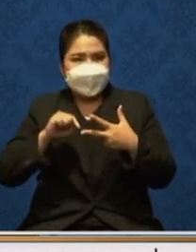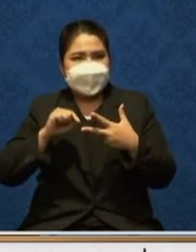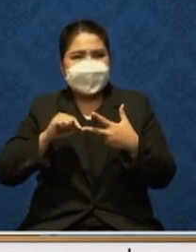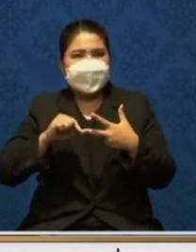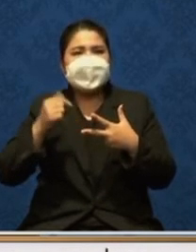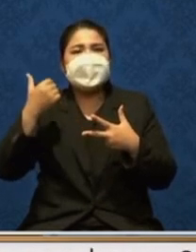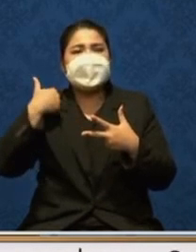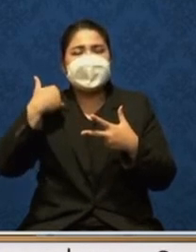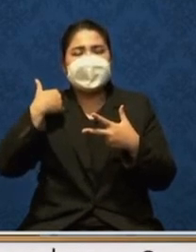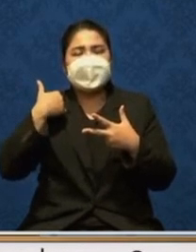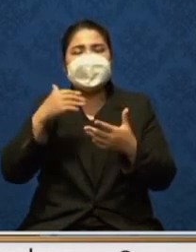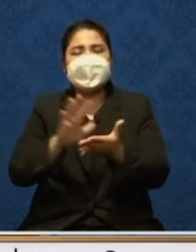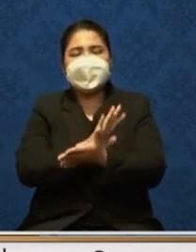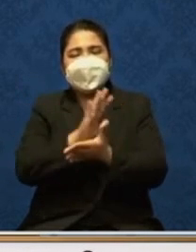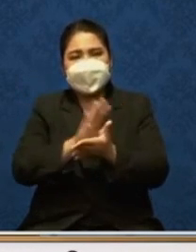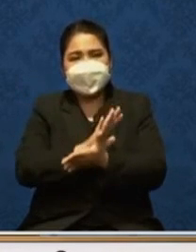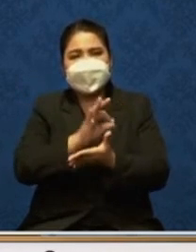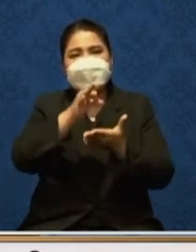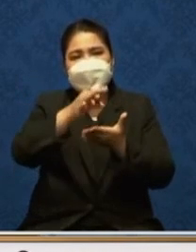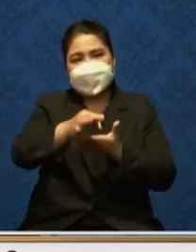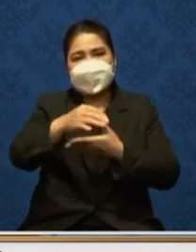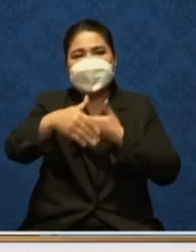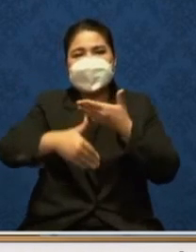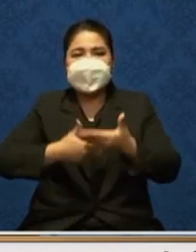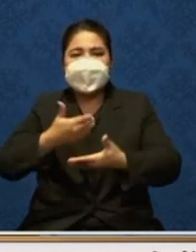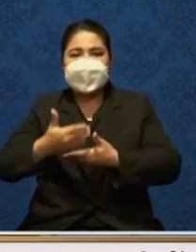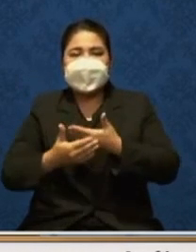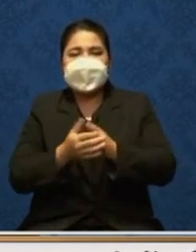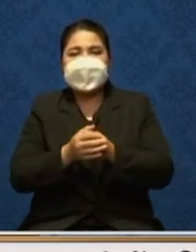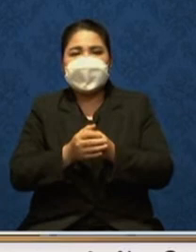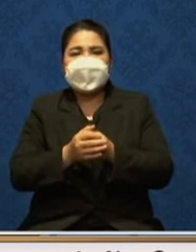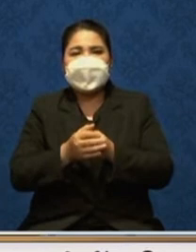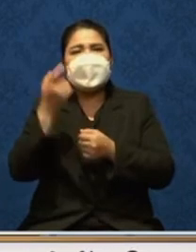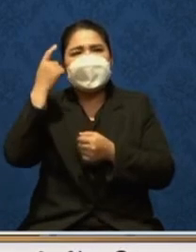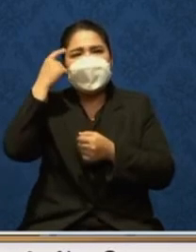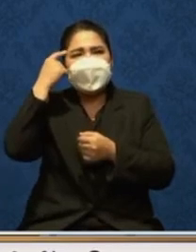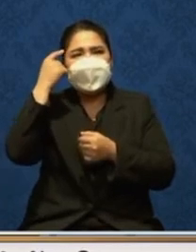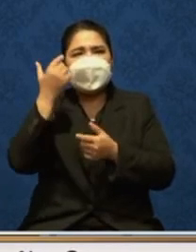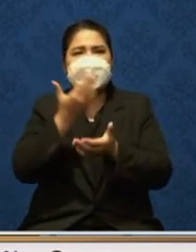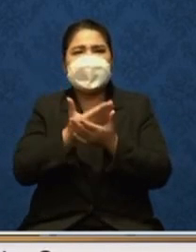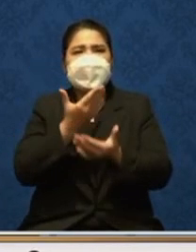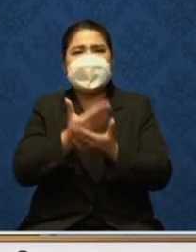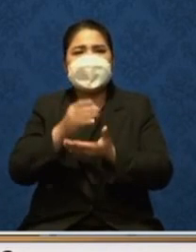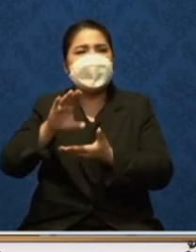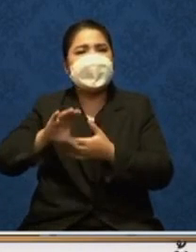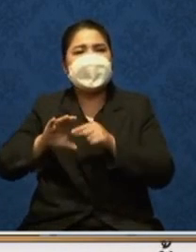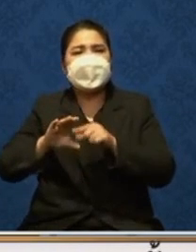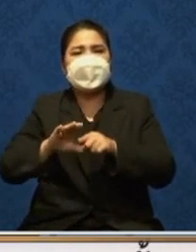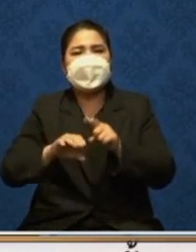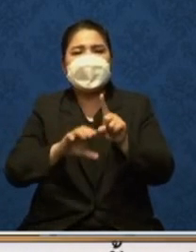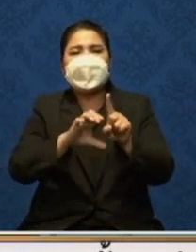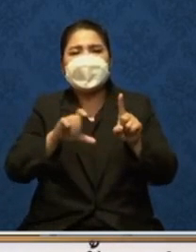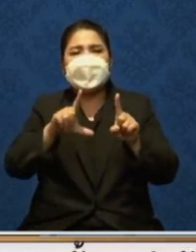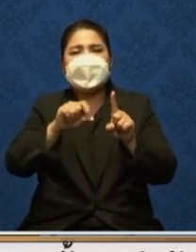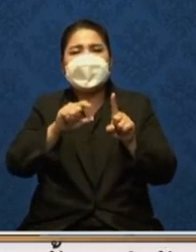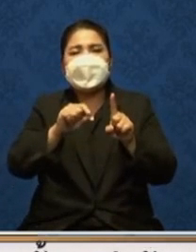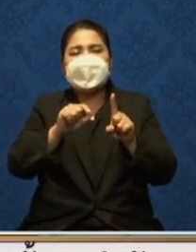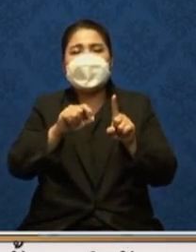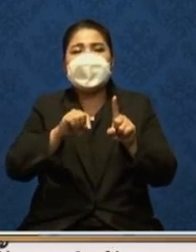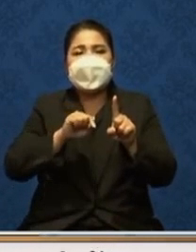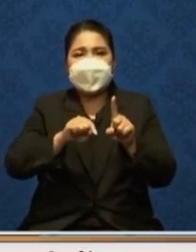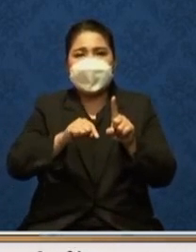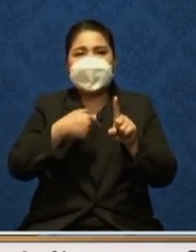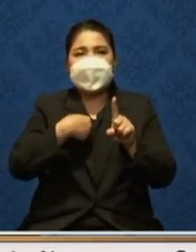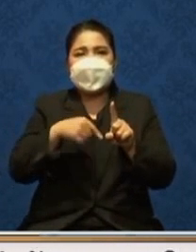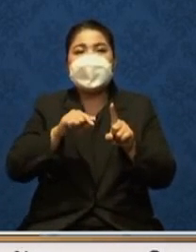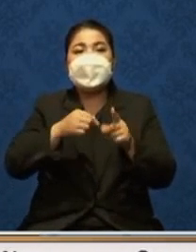วก็คือในทงเอกสาร ในการซ้อขายครั้งนี้นาจะทำกทราคาทุนก็คอ 120 ลานบาท ซึ่มจะทำให้ท